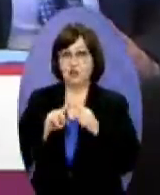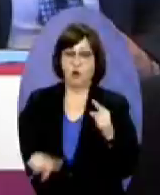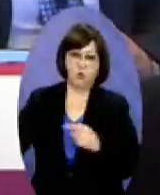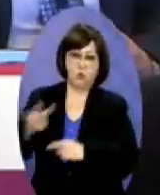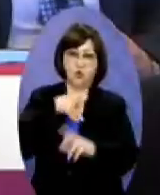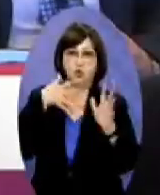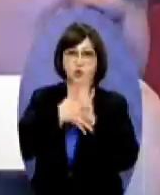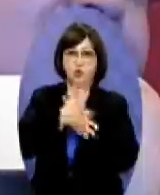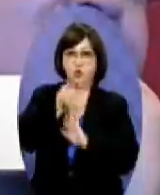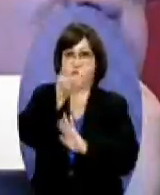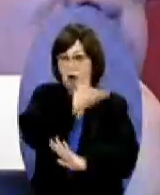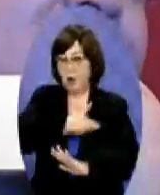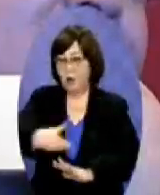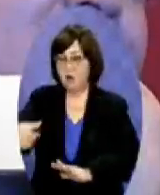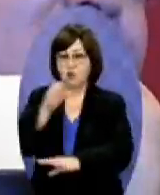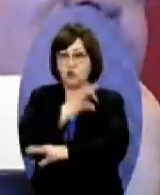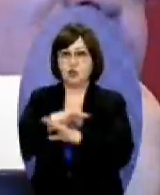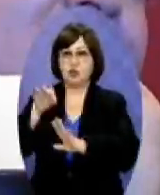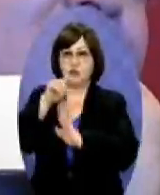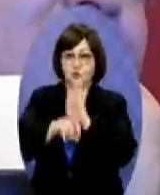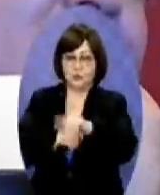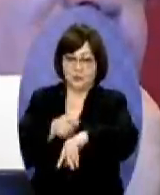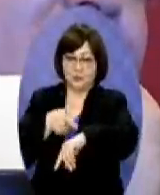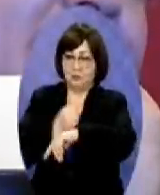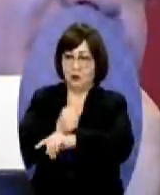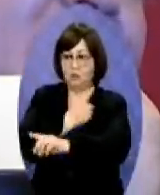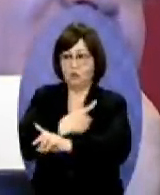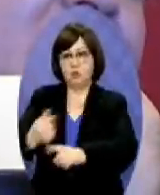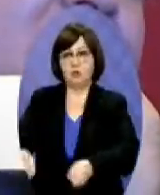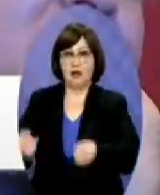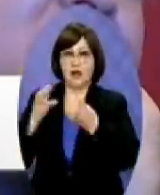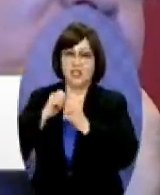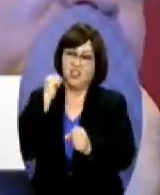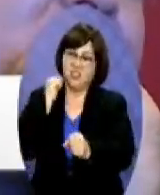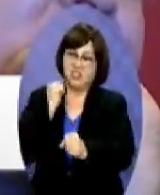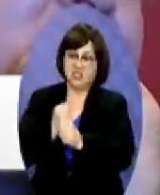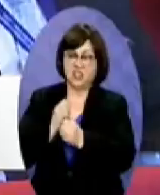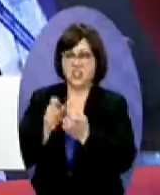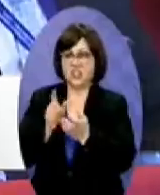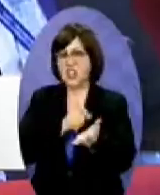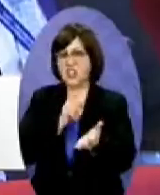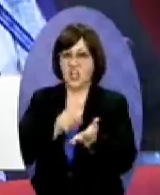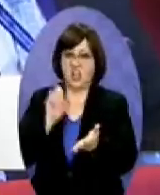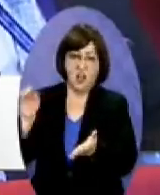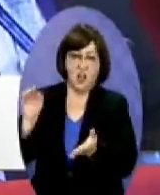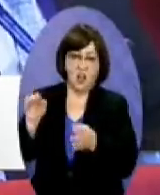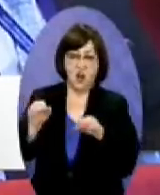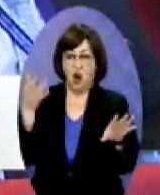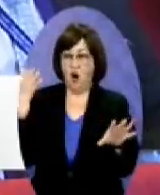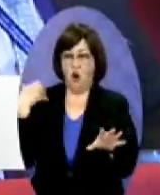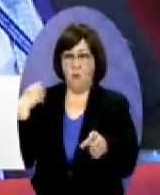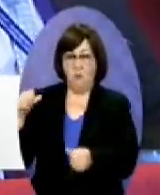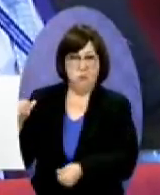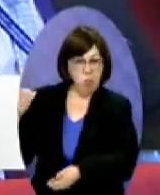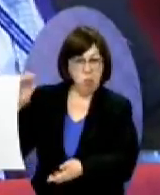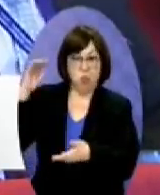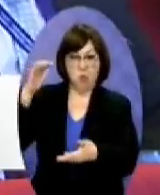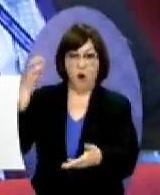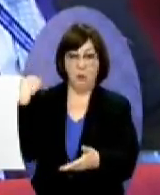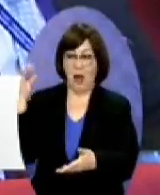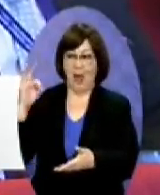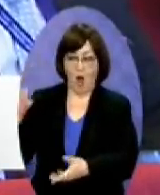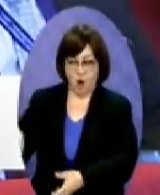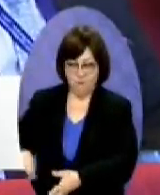төсөл хөтөлбөрүүдийг цаг хугацаанд нь үр дүнтэй хэрэгжүүлэх шаардлагатай. Урд нь огт хуваарлагдаж байгаагүй их хэмжээний хөрөнгө оруулалт орон